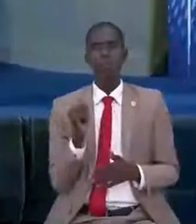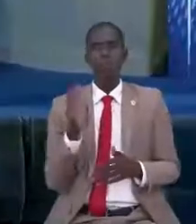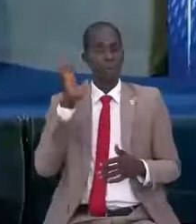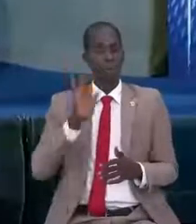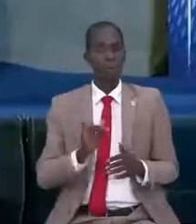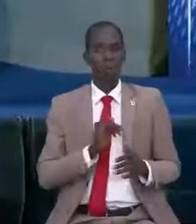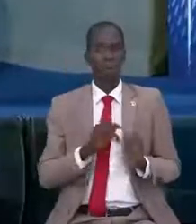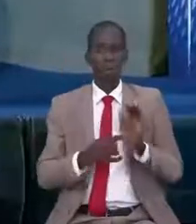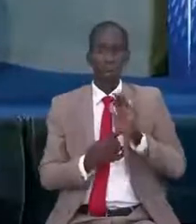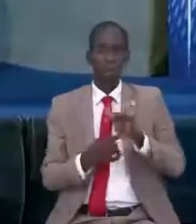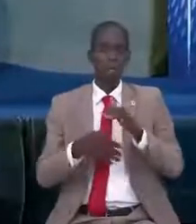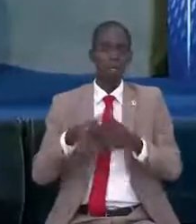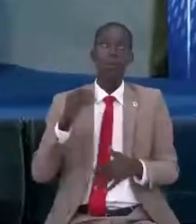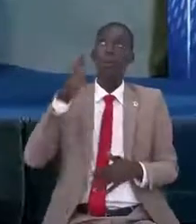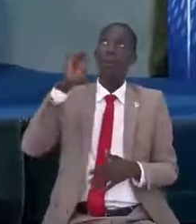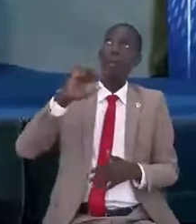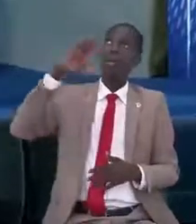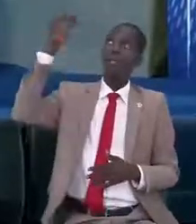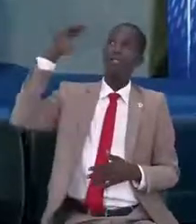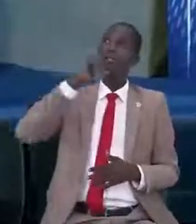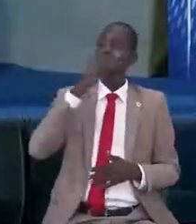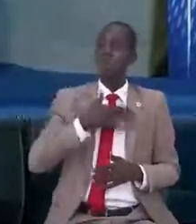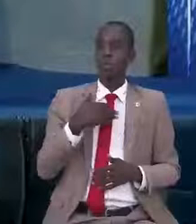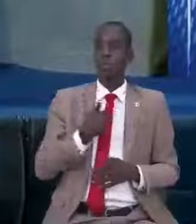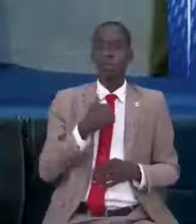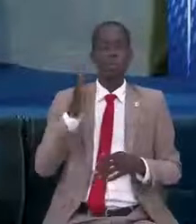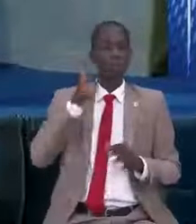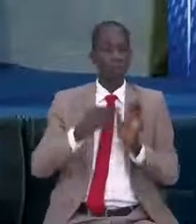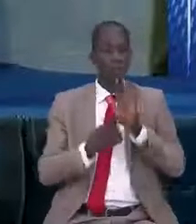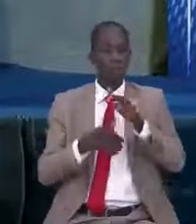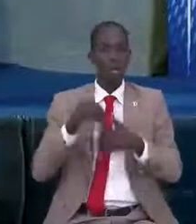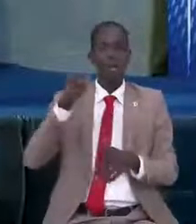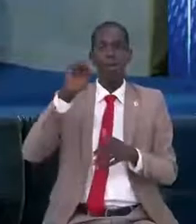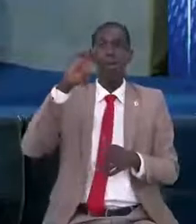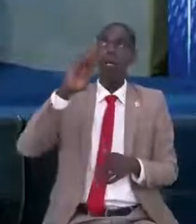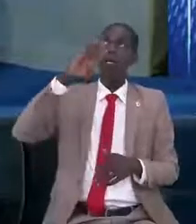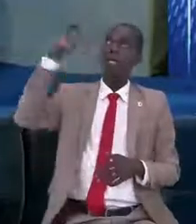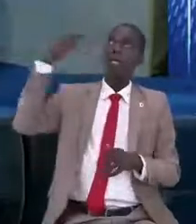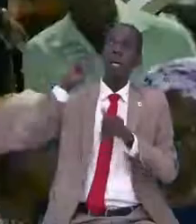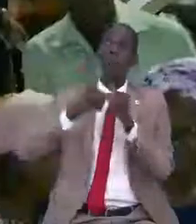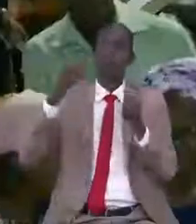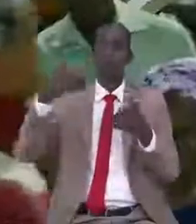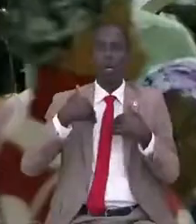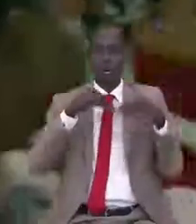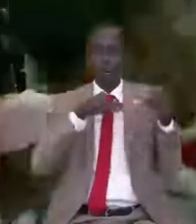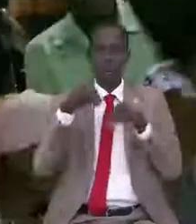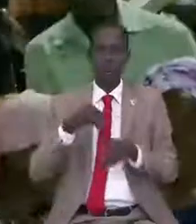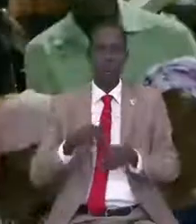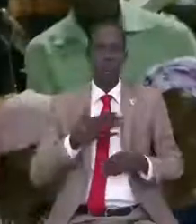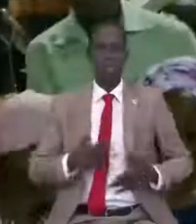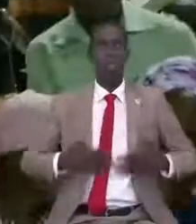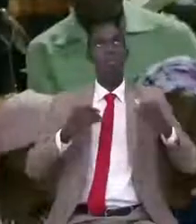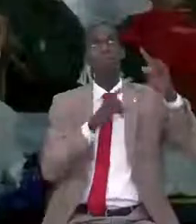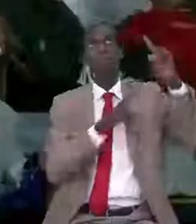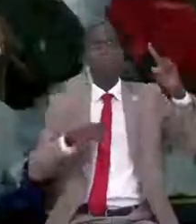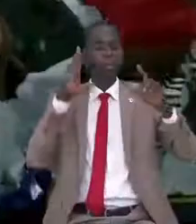par la grâce, et je vais tout faire, et tout, je vais faire tout ce qui est déposé en moi.